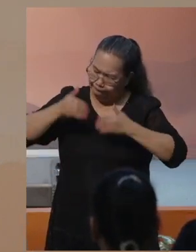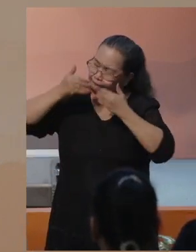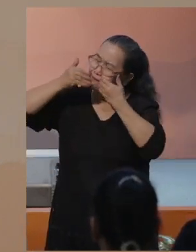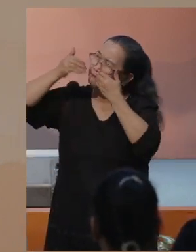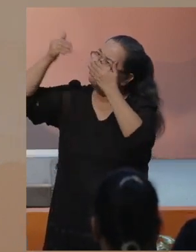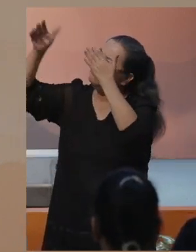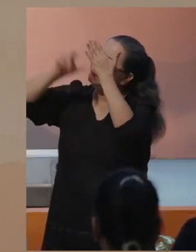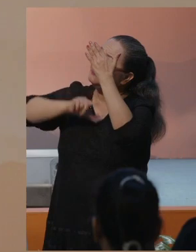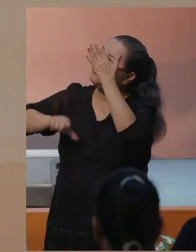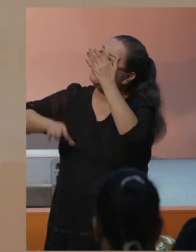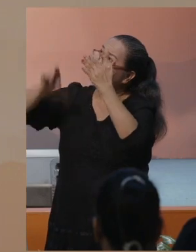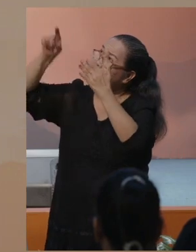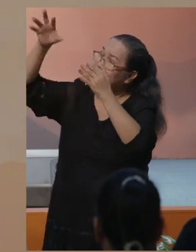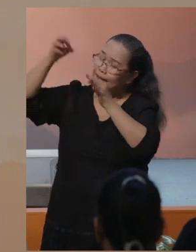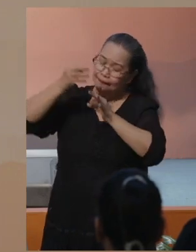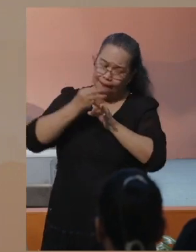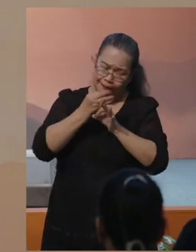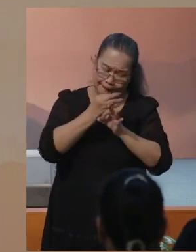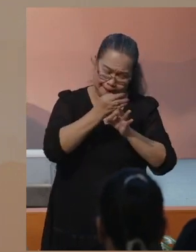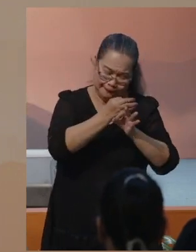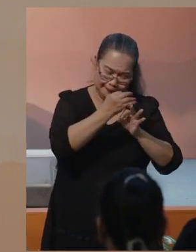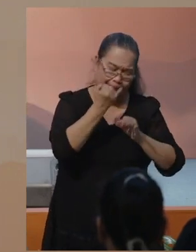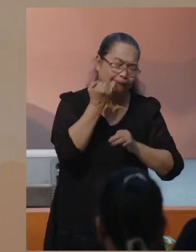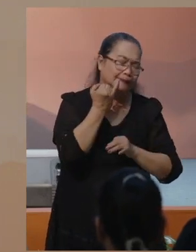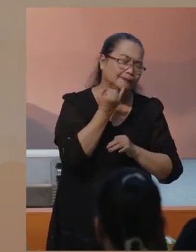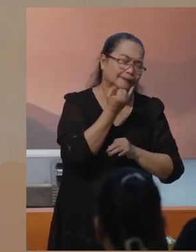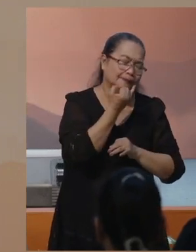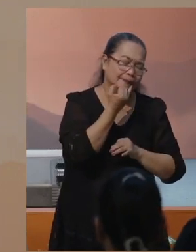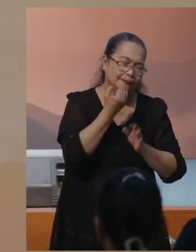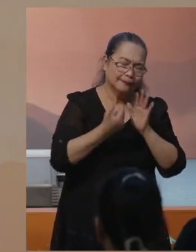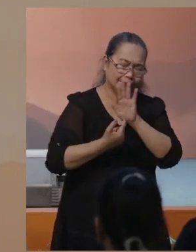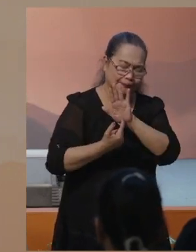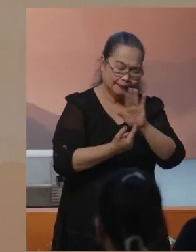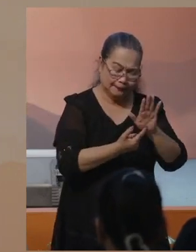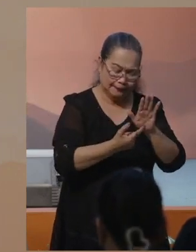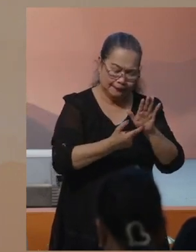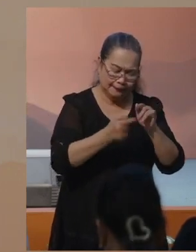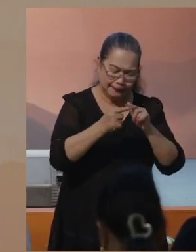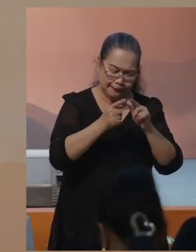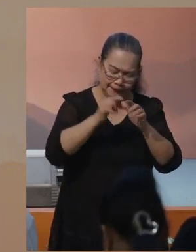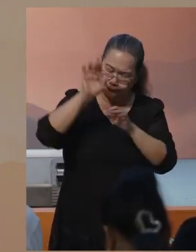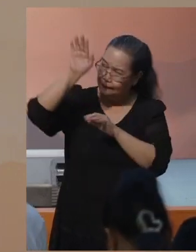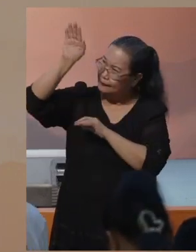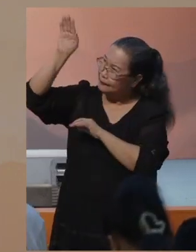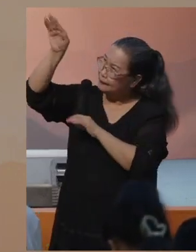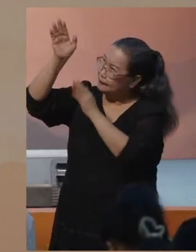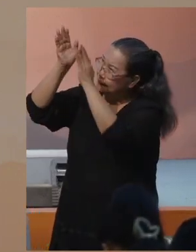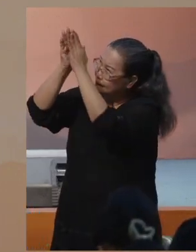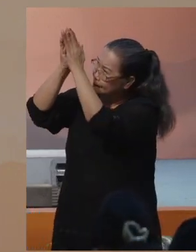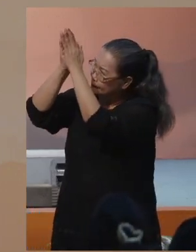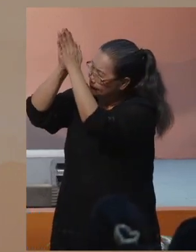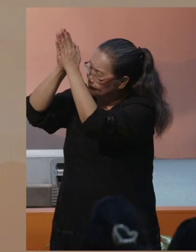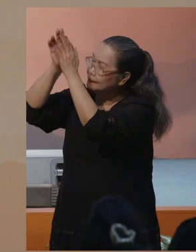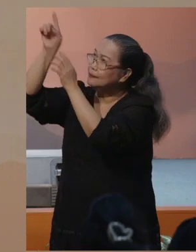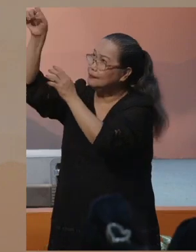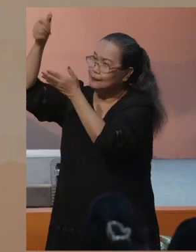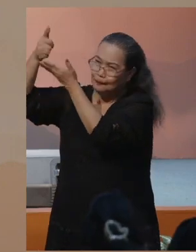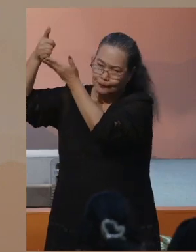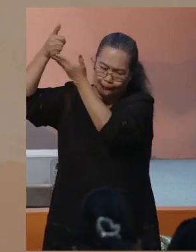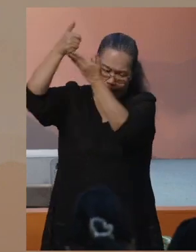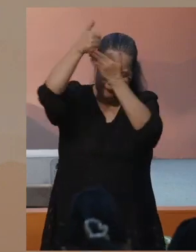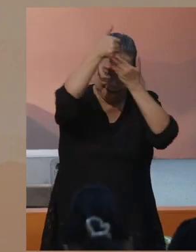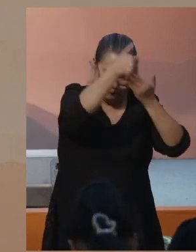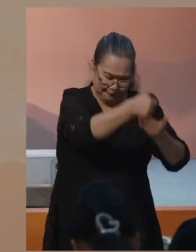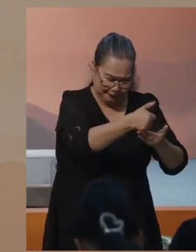amin ang inyong katapatan sa bayang Israel na sa kanilang pagtawag sa inyo, kayo ang sumaklolo sa kanila